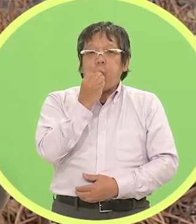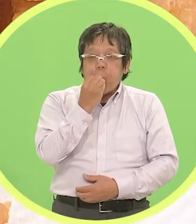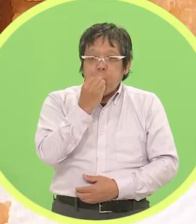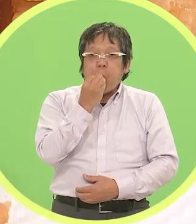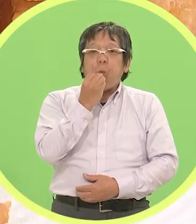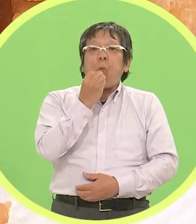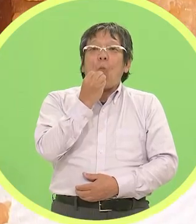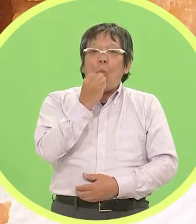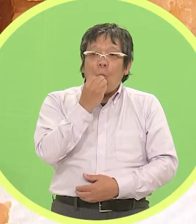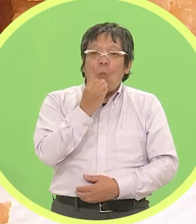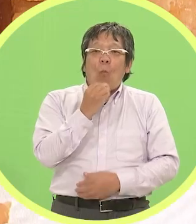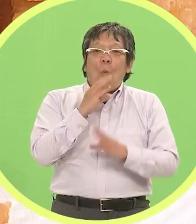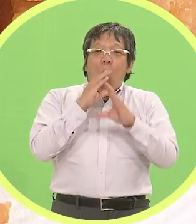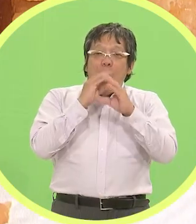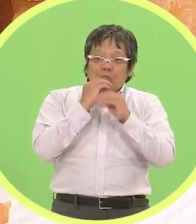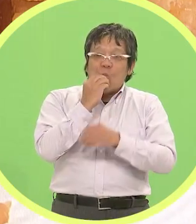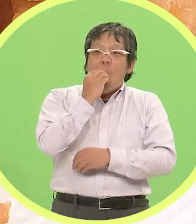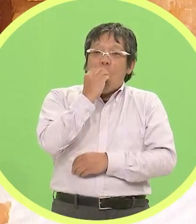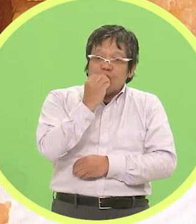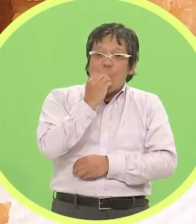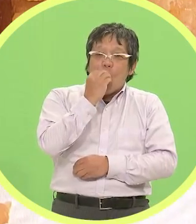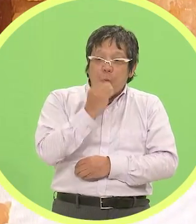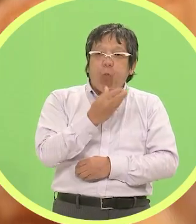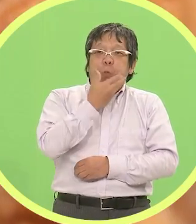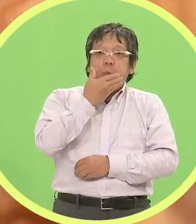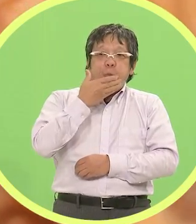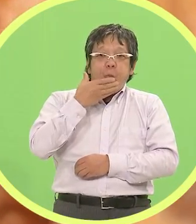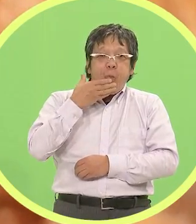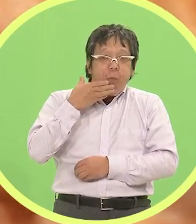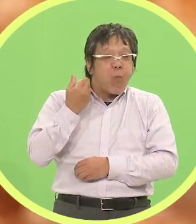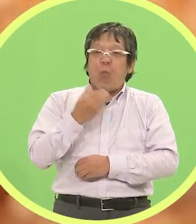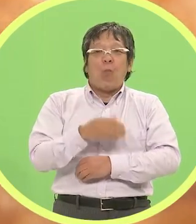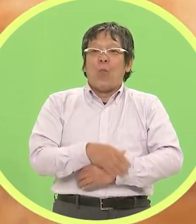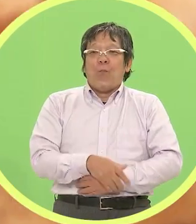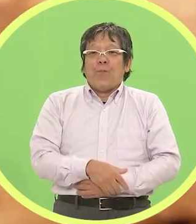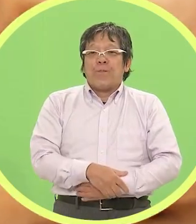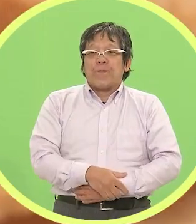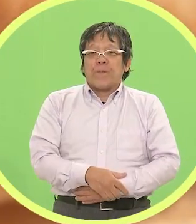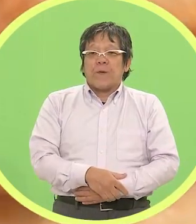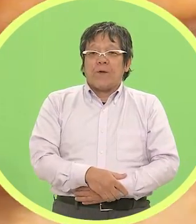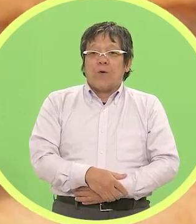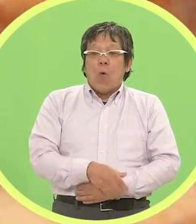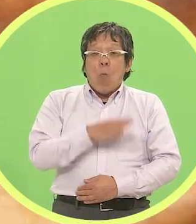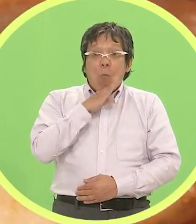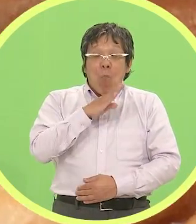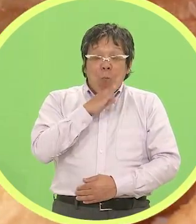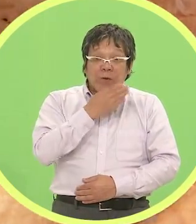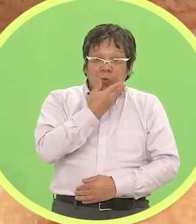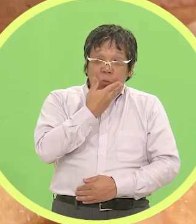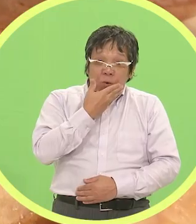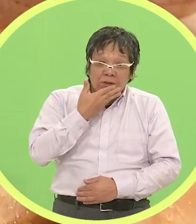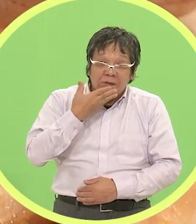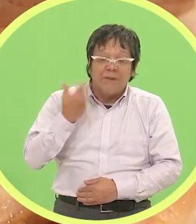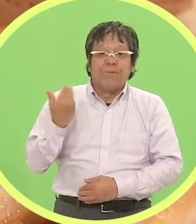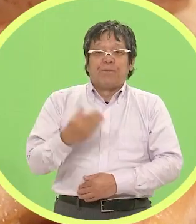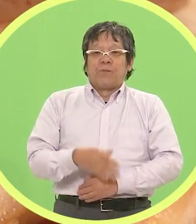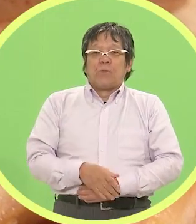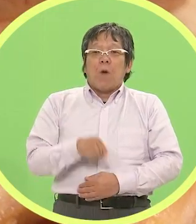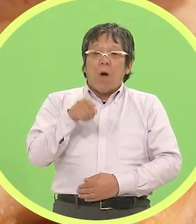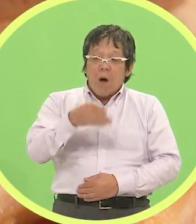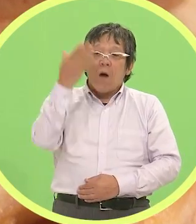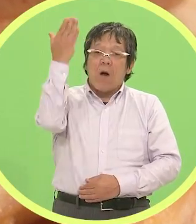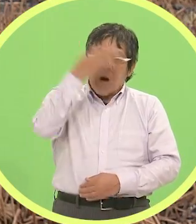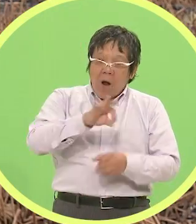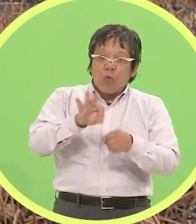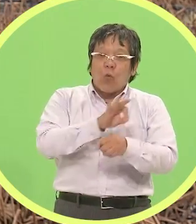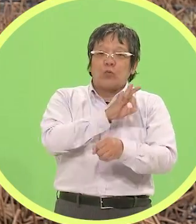うん、お、もちもちで、でこのレンコンのシャキシャキ感もあって、わ、すごく美味しい。あ、これが特